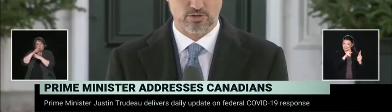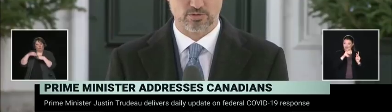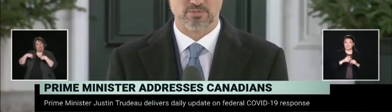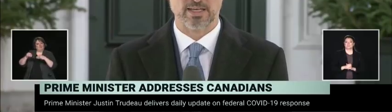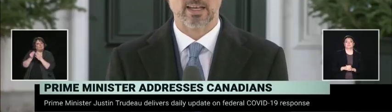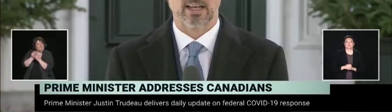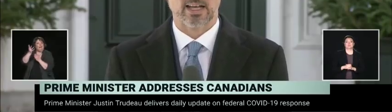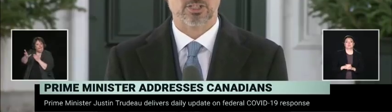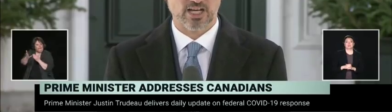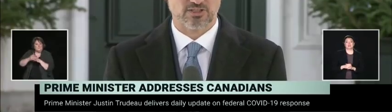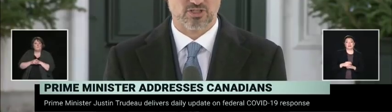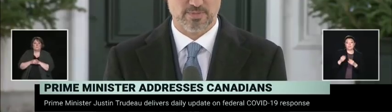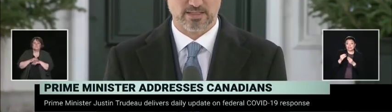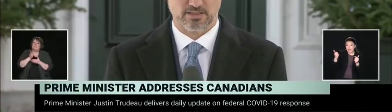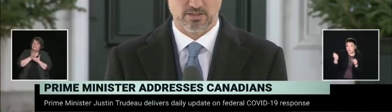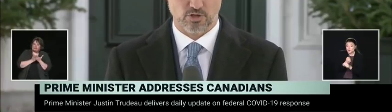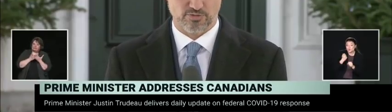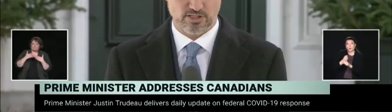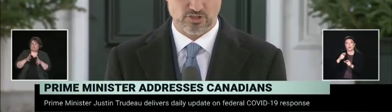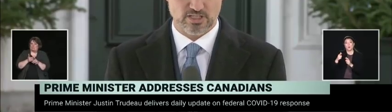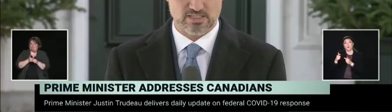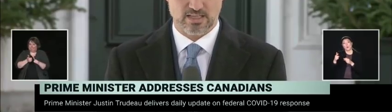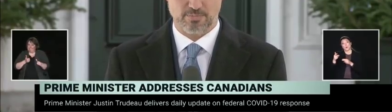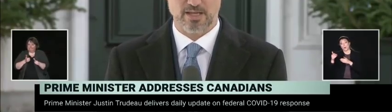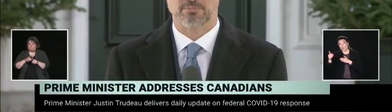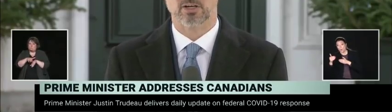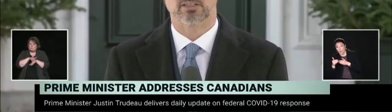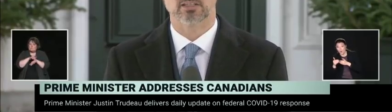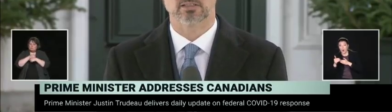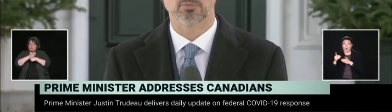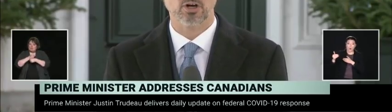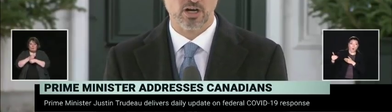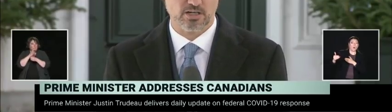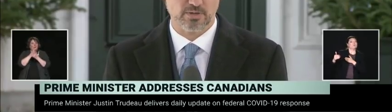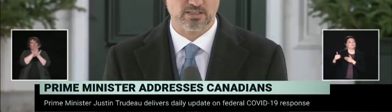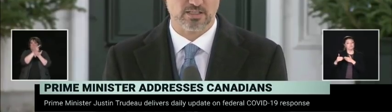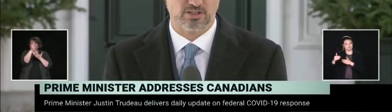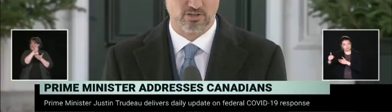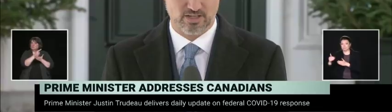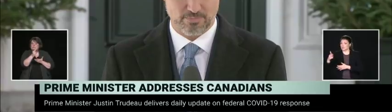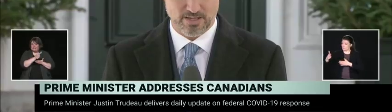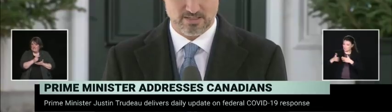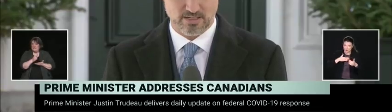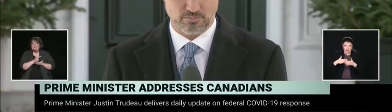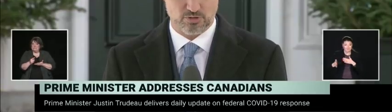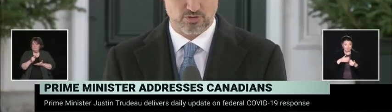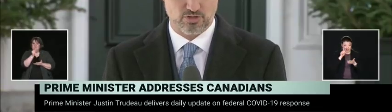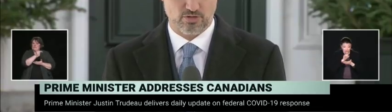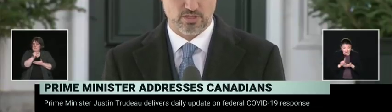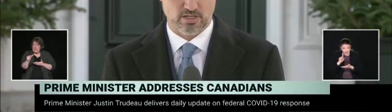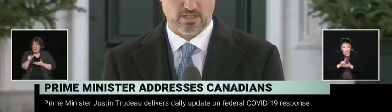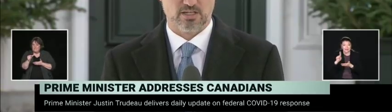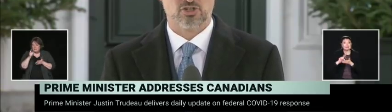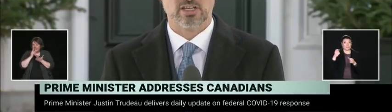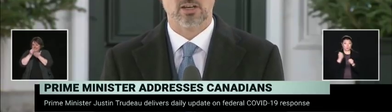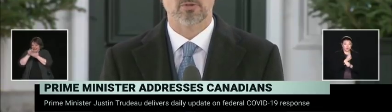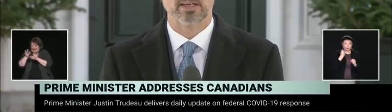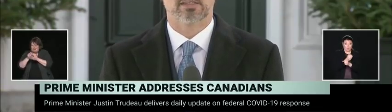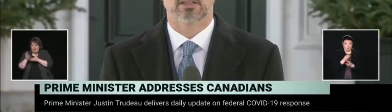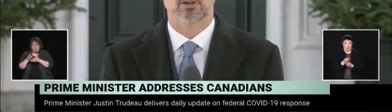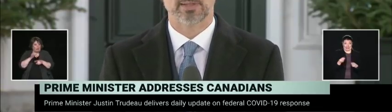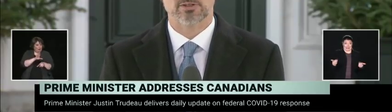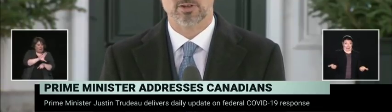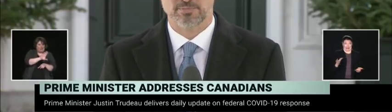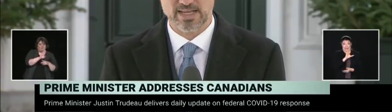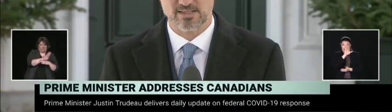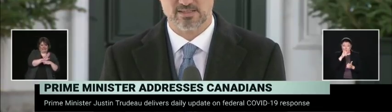fabriquer que d'autres, mais à chaque semaine, on franchit des étapes importantes pour augmenter notre capacité de production. Et je tiens à